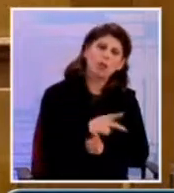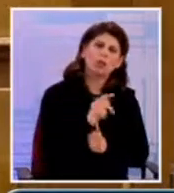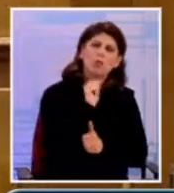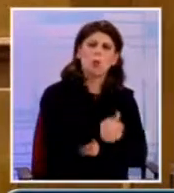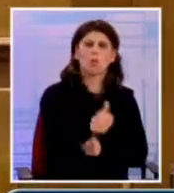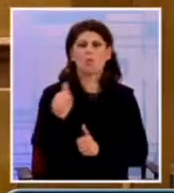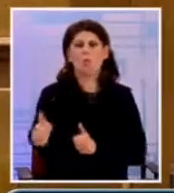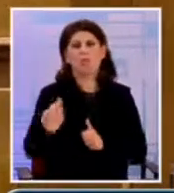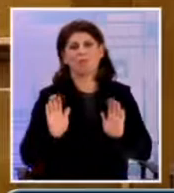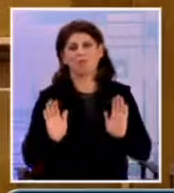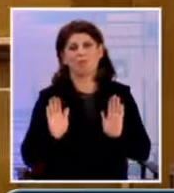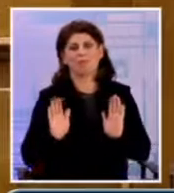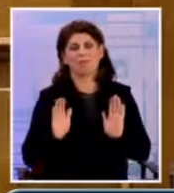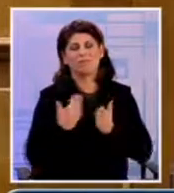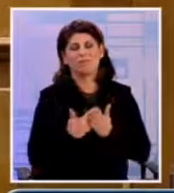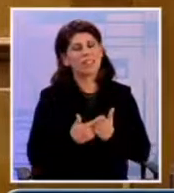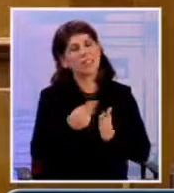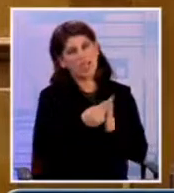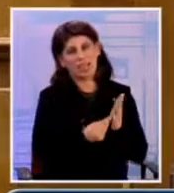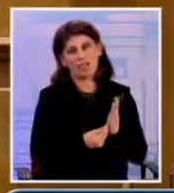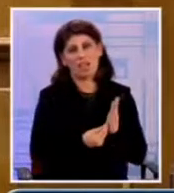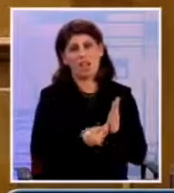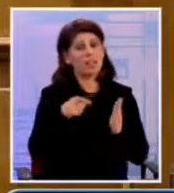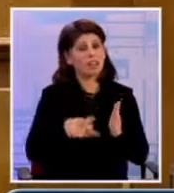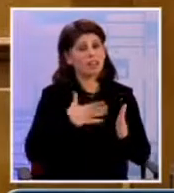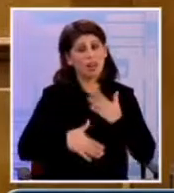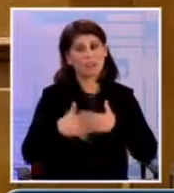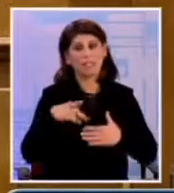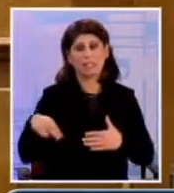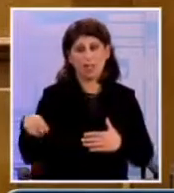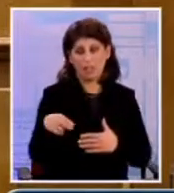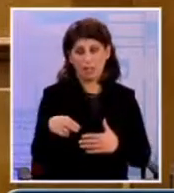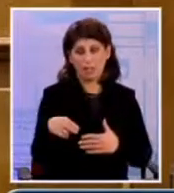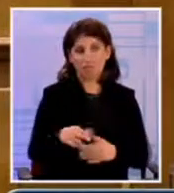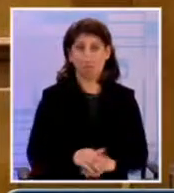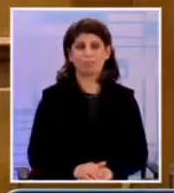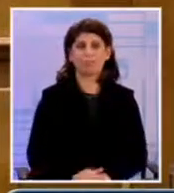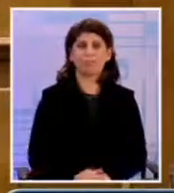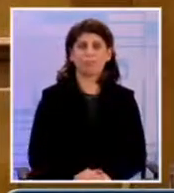της αυτοτελές στοιχείο και αξία. Και εδώ, αγαπητοί συνάδελφοι,